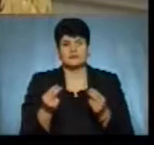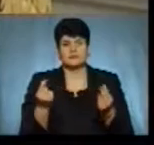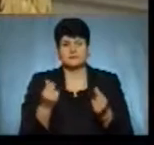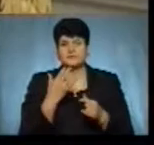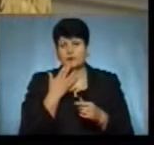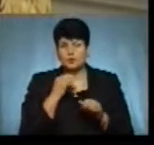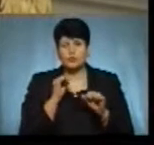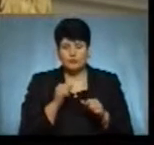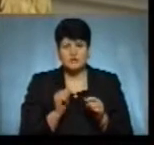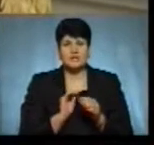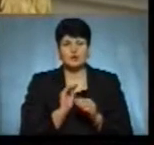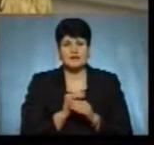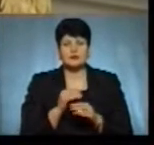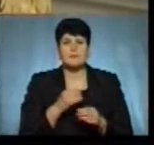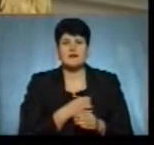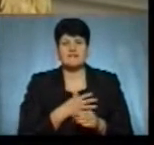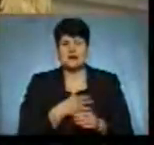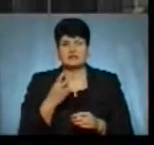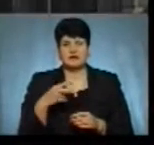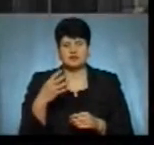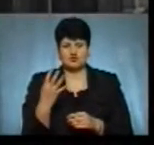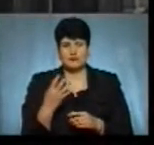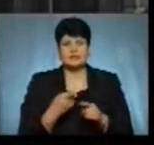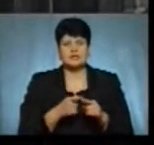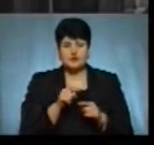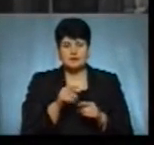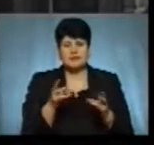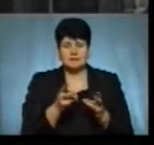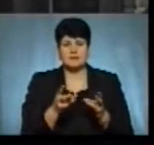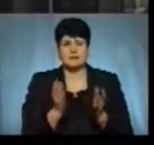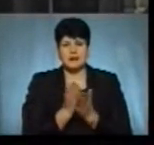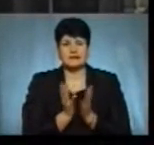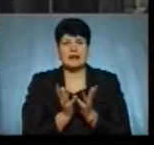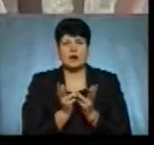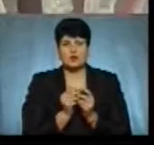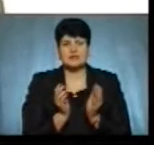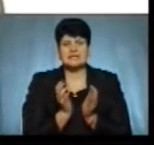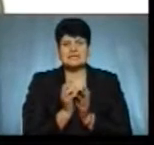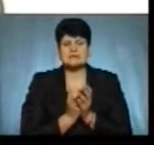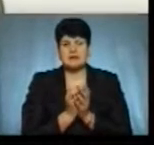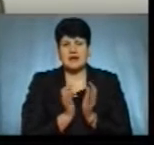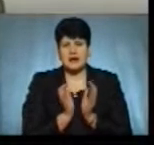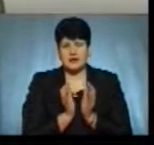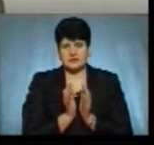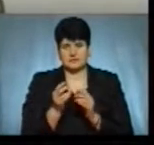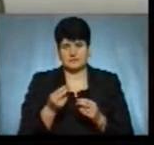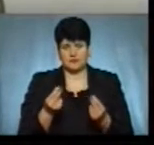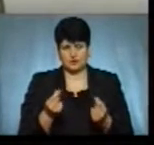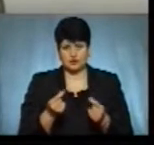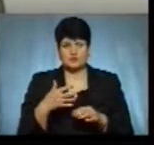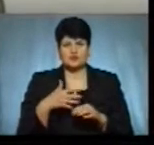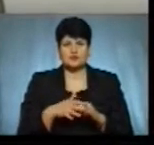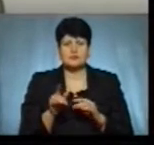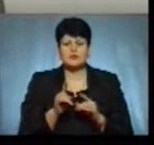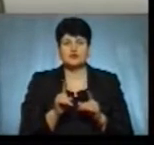додаток «Приват24». Для цього потрібно мати рахунок, де зберігатиметься валюта, сказав Олег Чурій. Зрозуміло, що операції